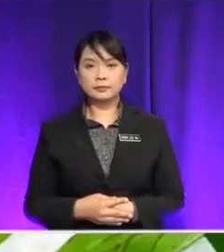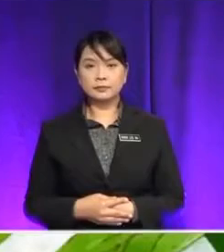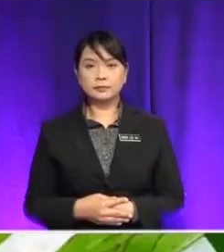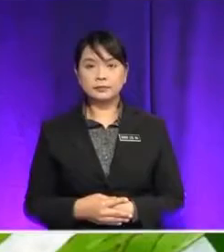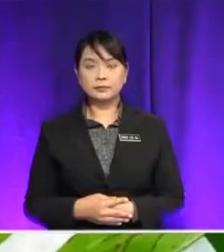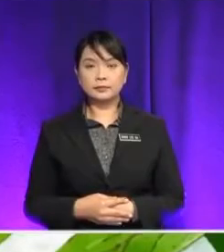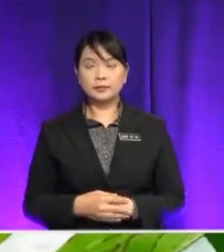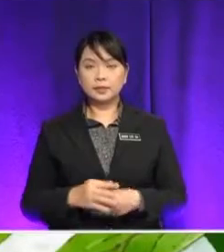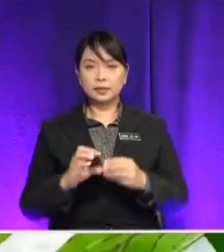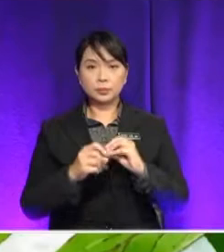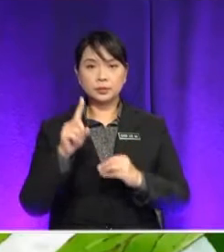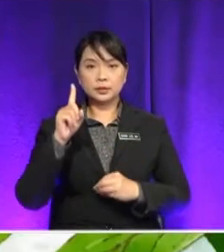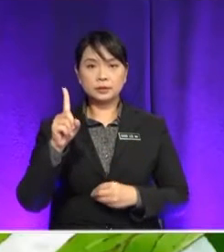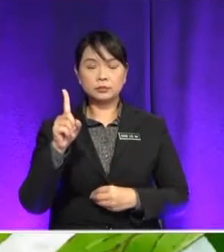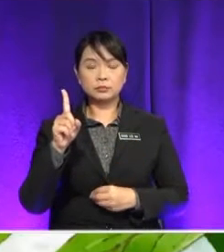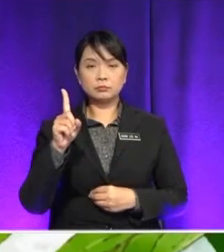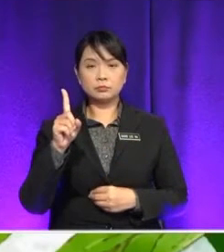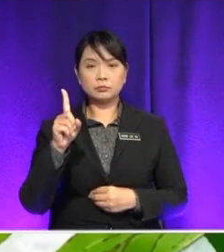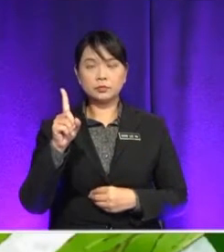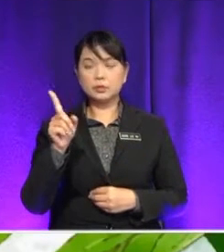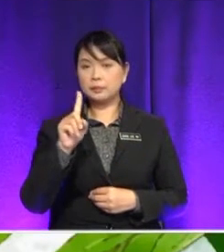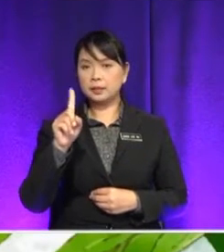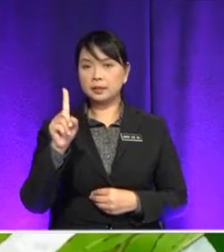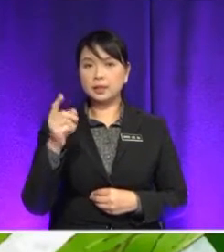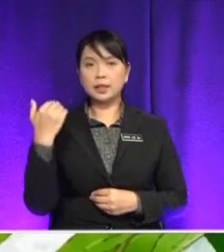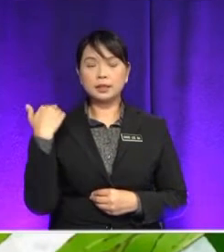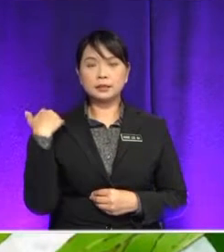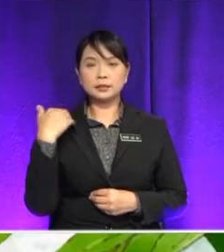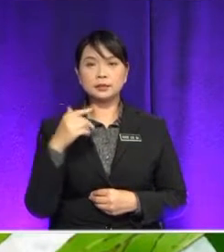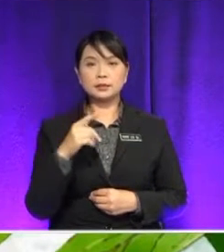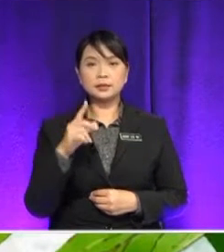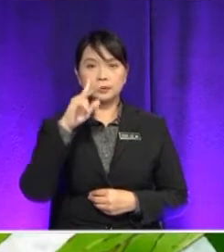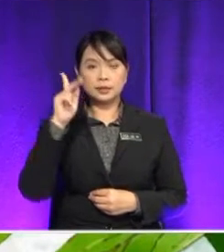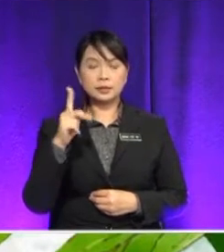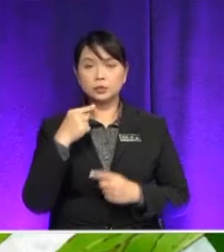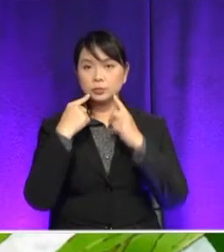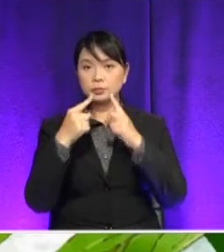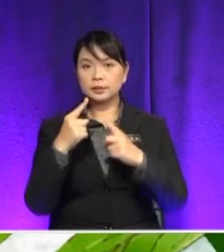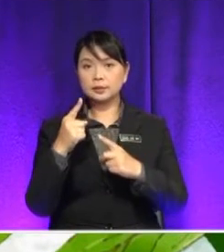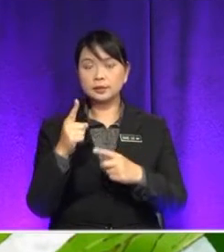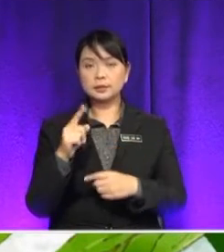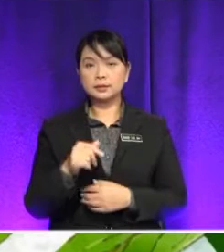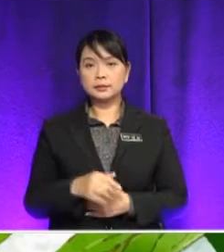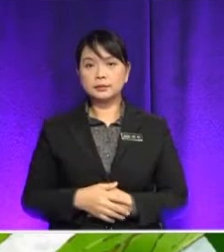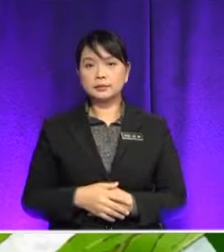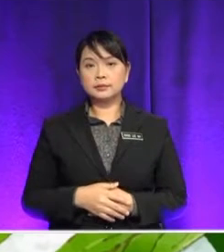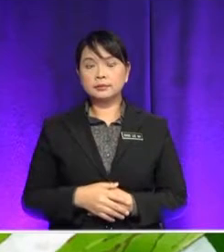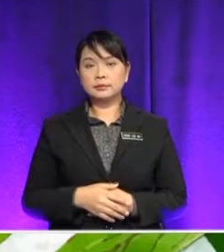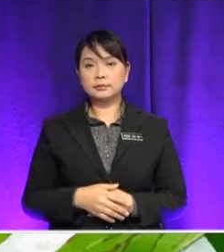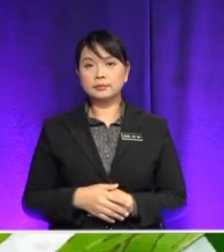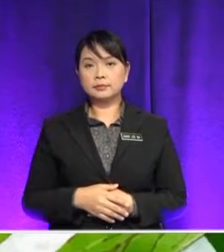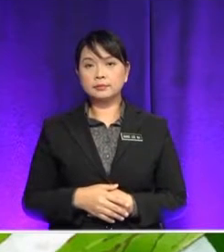nomor satu gelombang mereka adalah gelombang membujur gelombang bunyi Hai